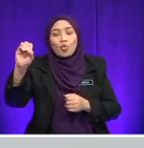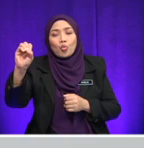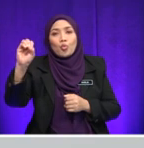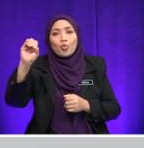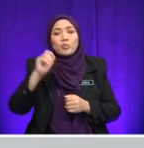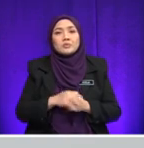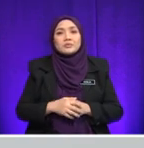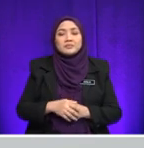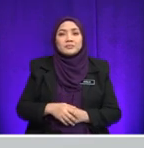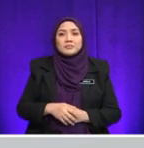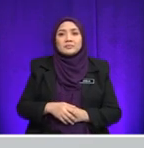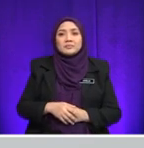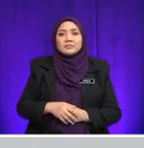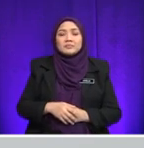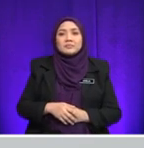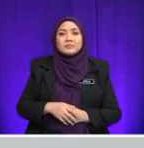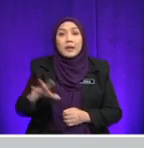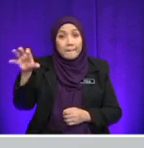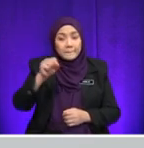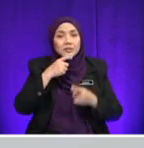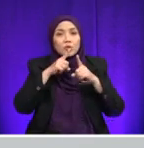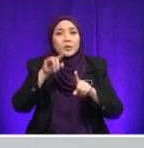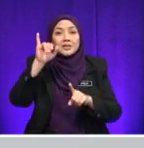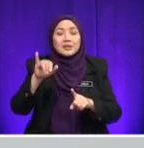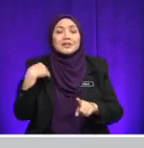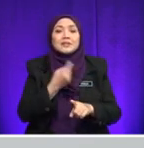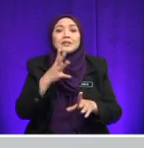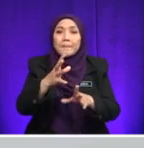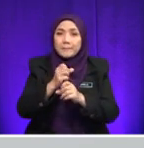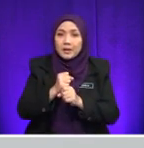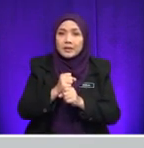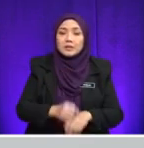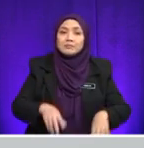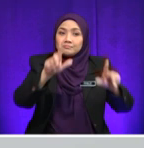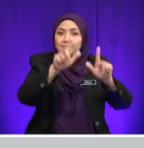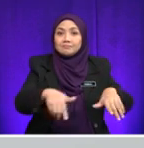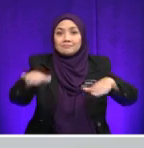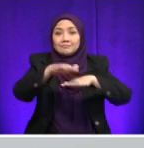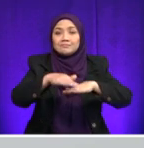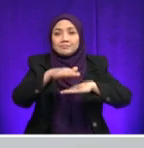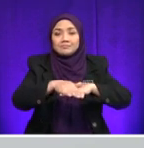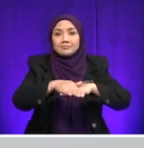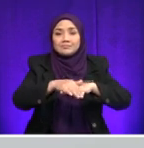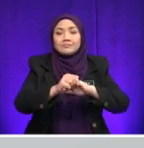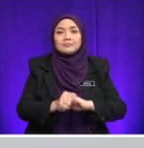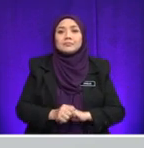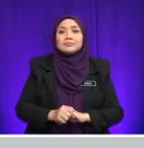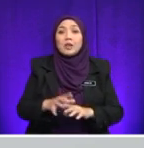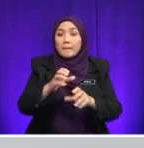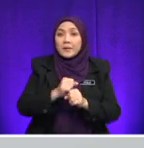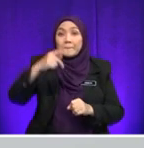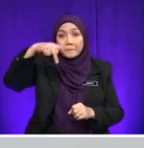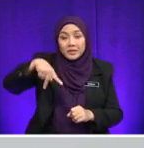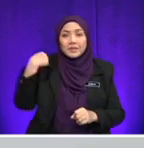1 dan kita ambil jawabannya kita dapat dari atas jadi kita akan dapat lah Bi kita Oke